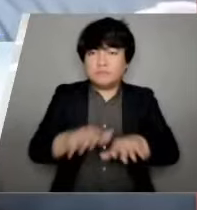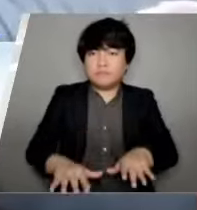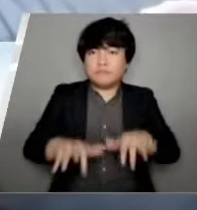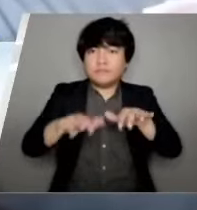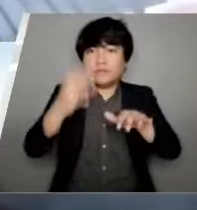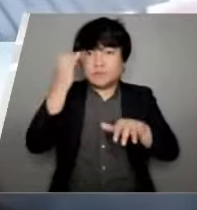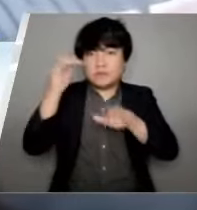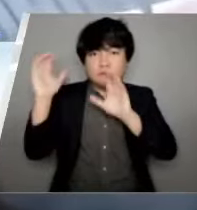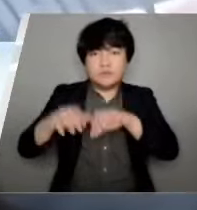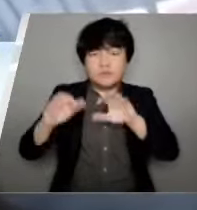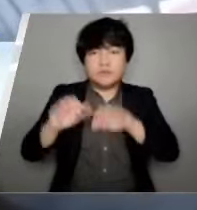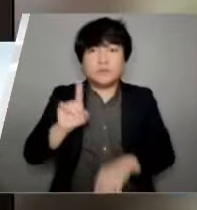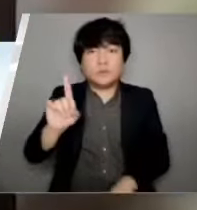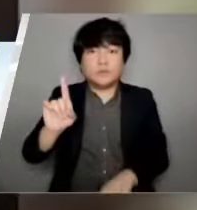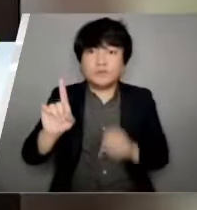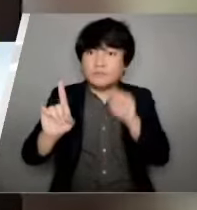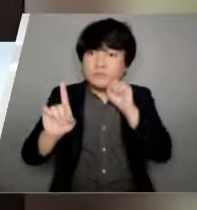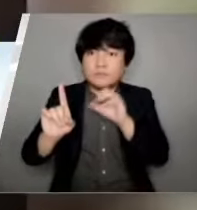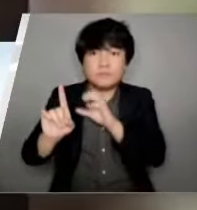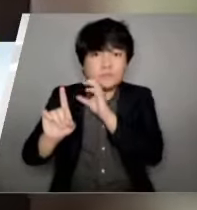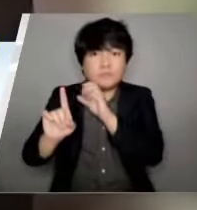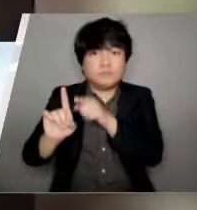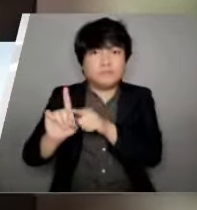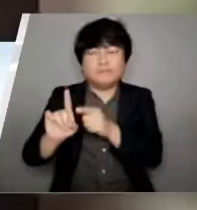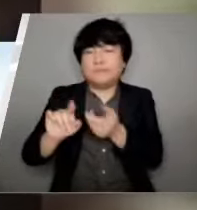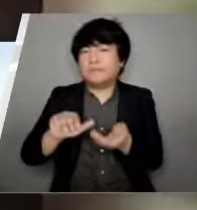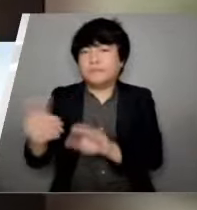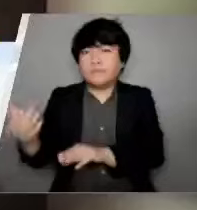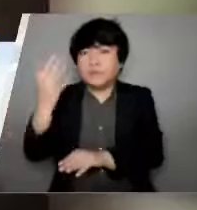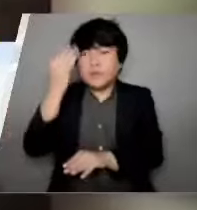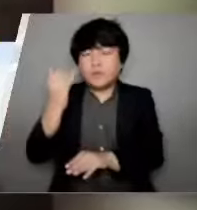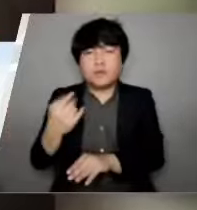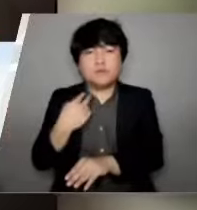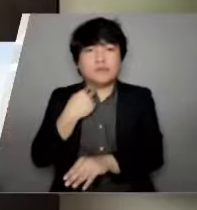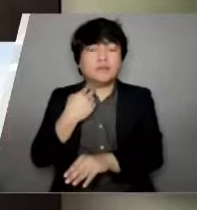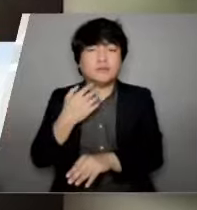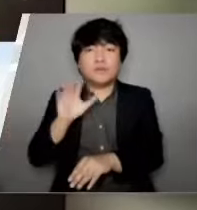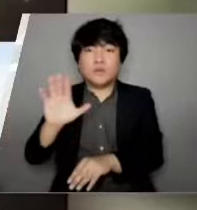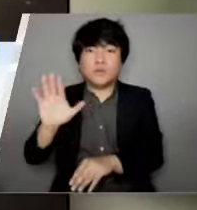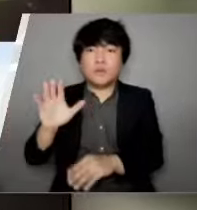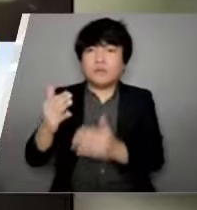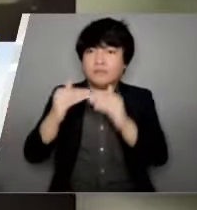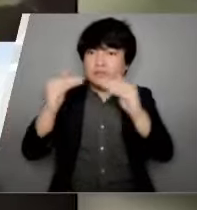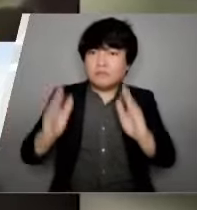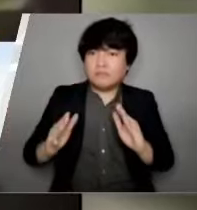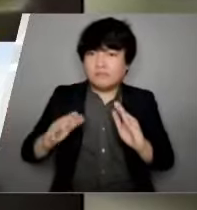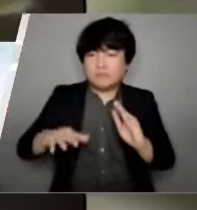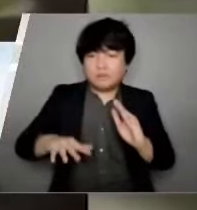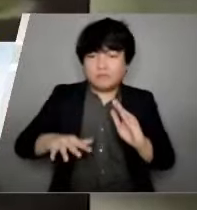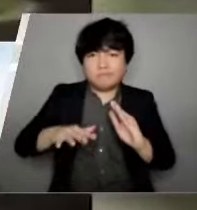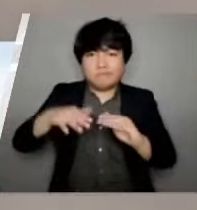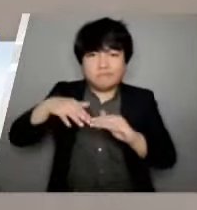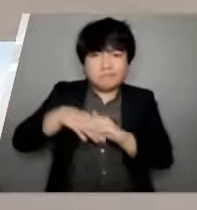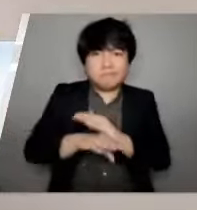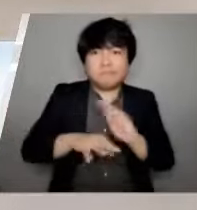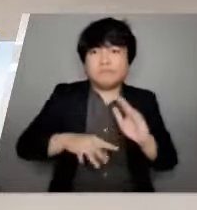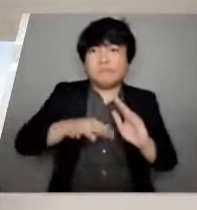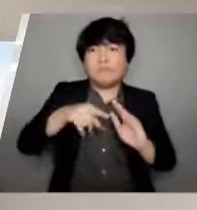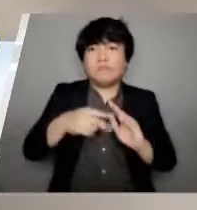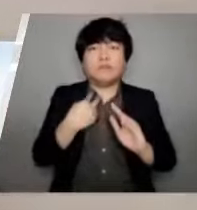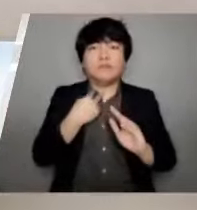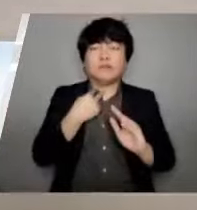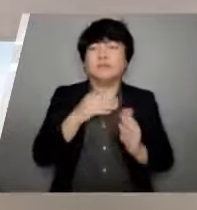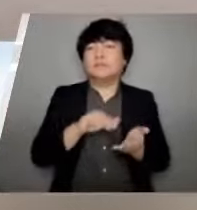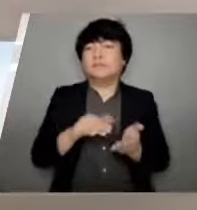citizen ang nasawi matapos matrap ng pasukin ng tubig ang kanyang bahay. Ayon sa Local Disaster Reduction